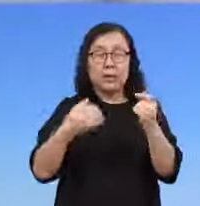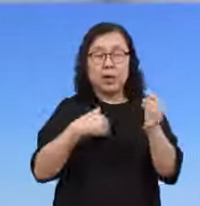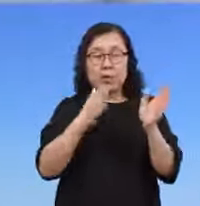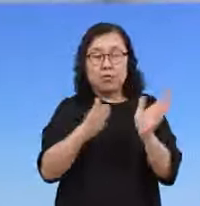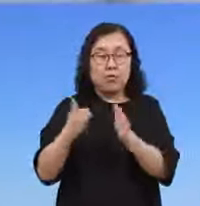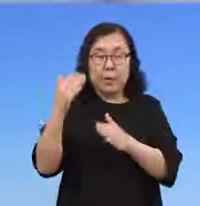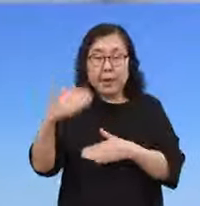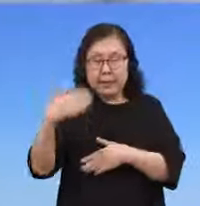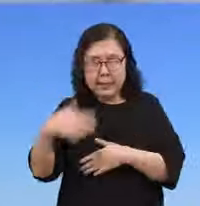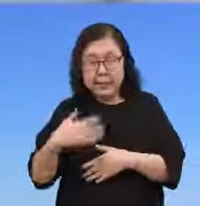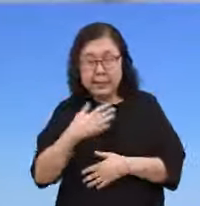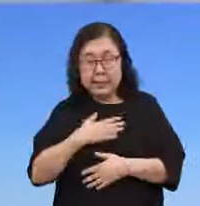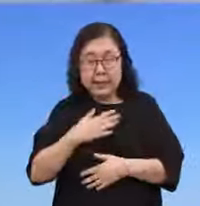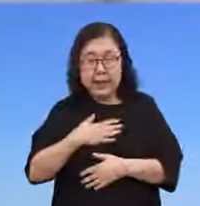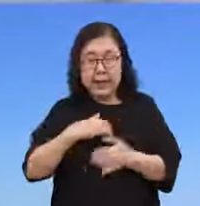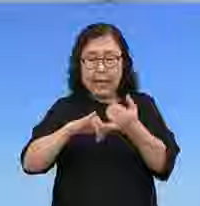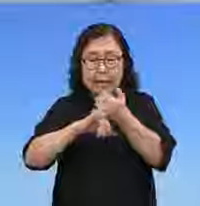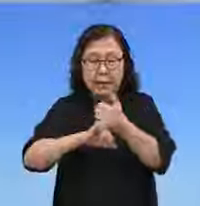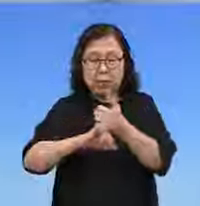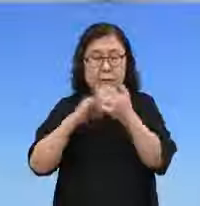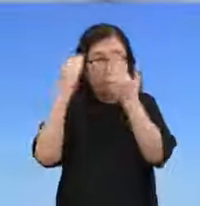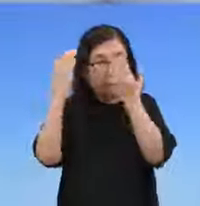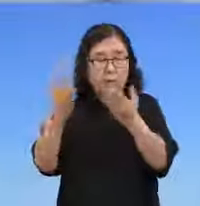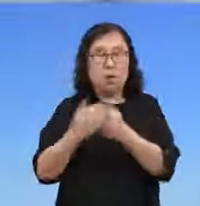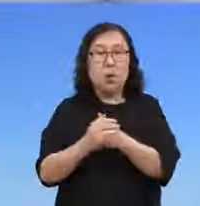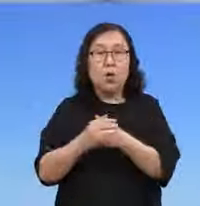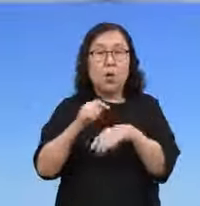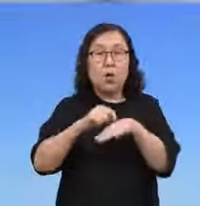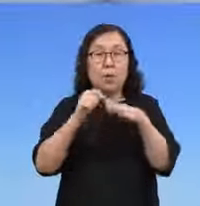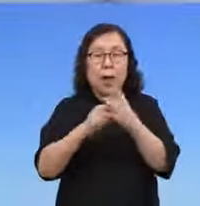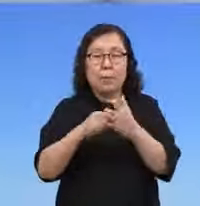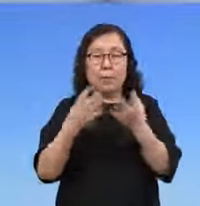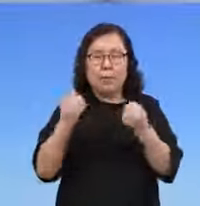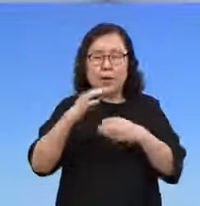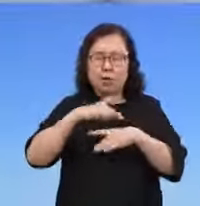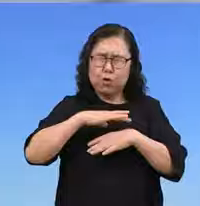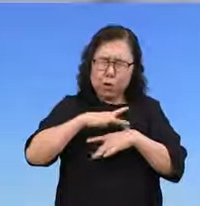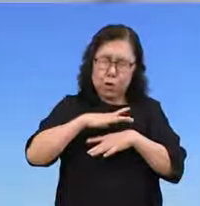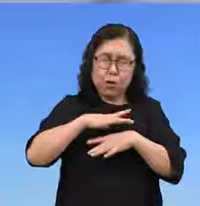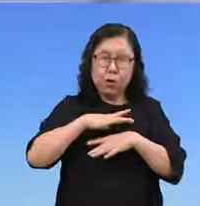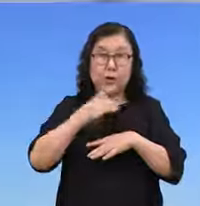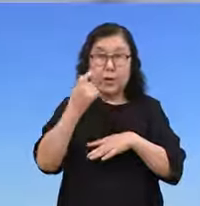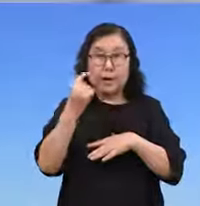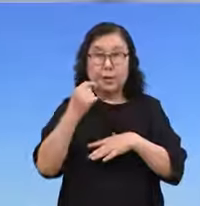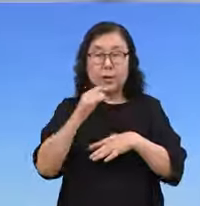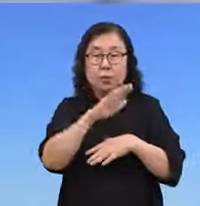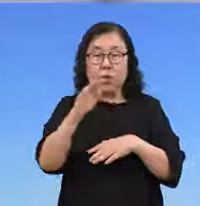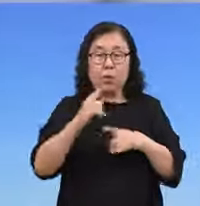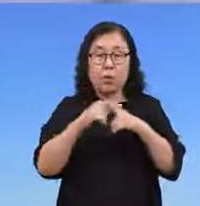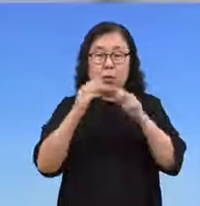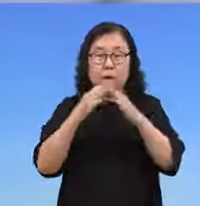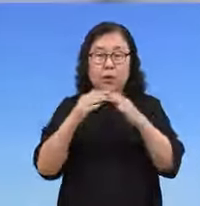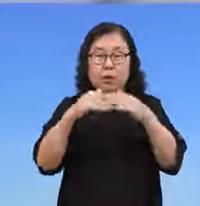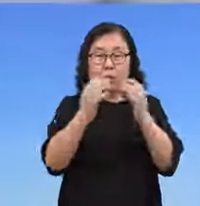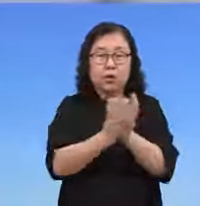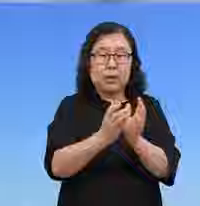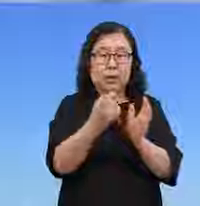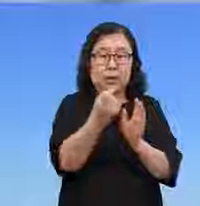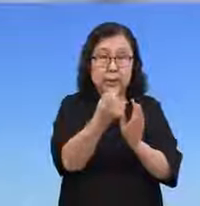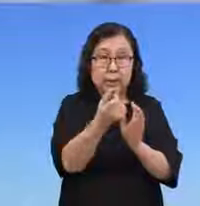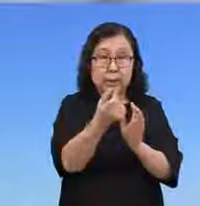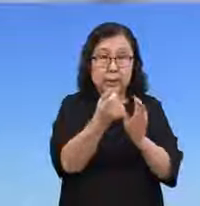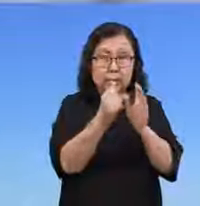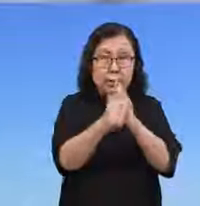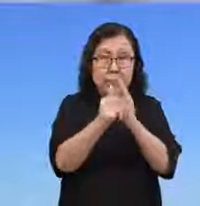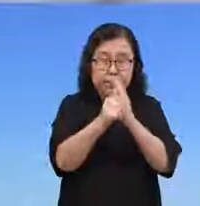참 아무것도 준비가 안 된 제가 그냥 덜컥 약속을 해드리고 마음이 많이 두려웠나 봅니다. 저희 교회는 뭐 순장님들하고